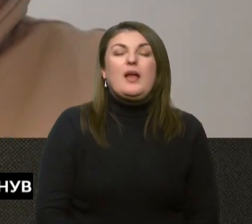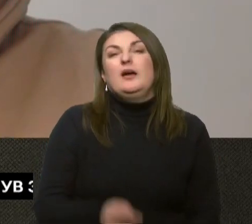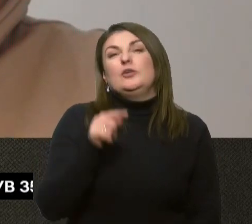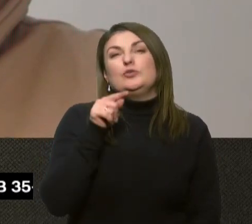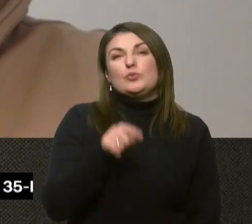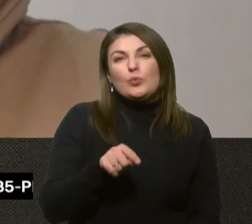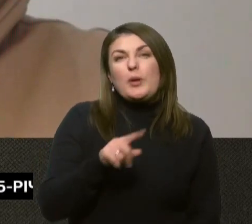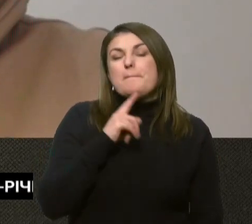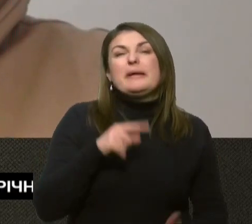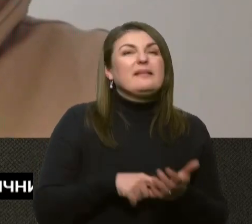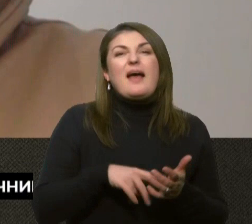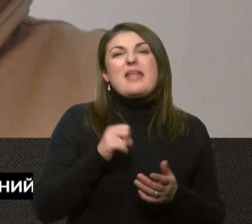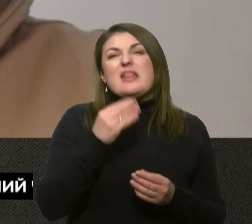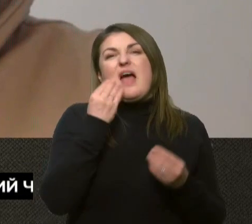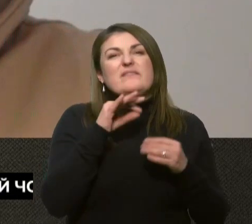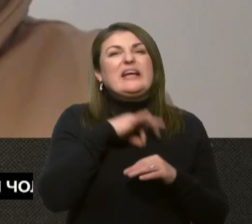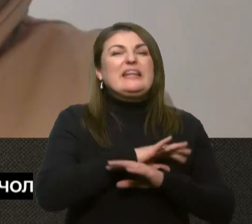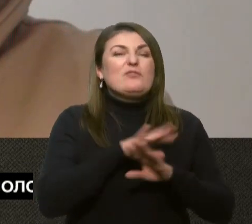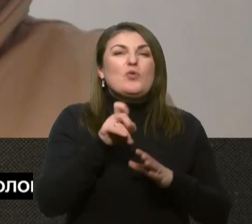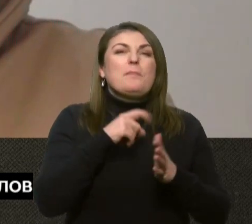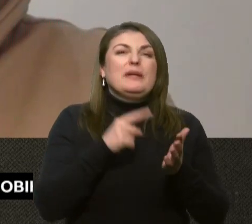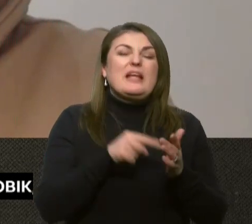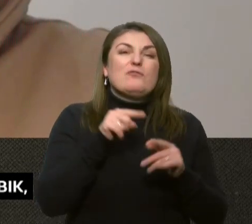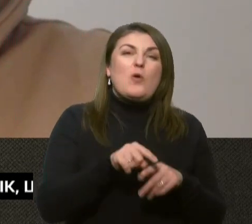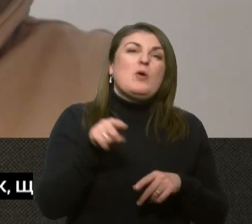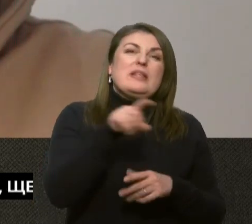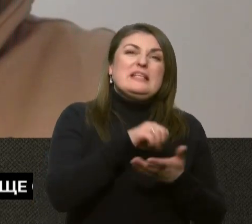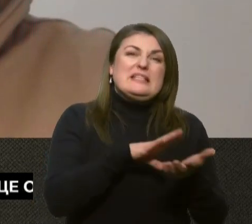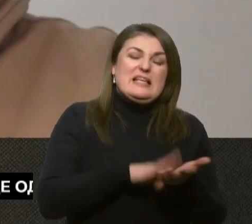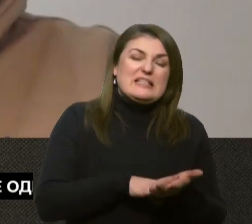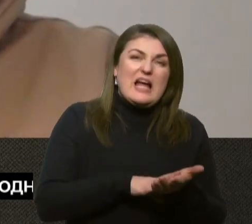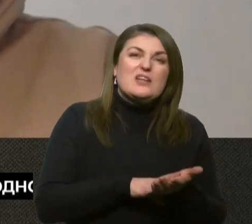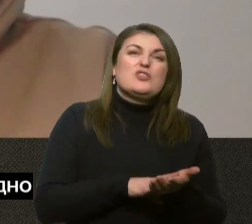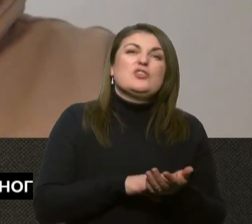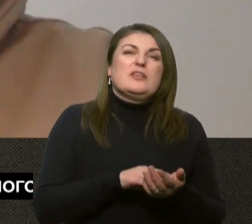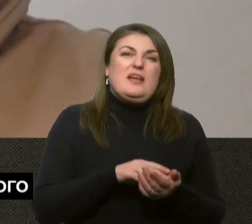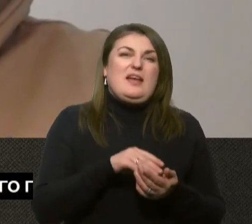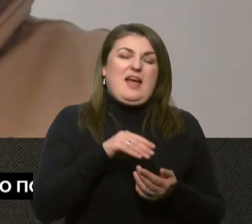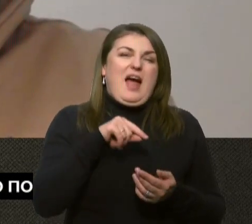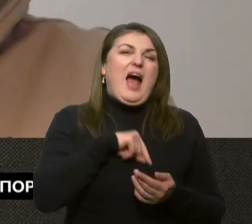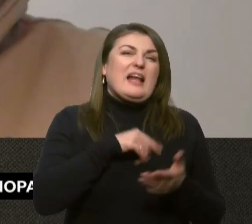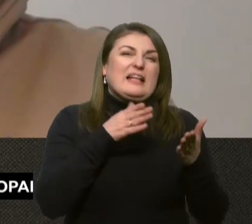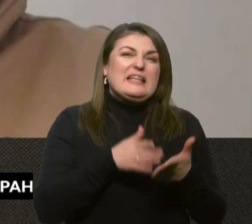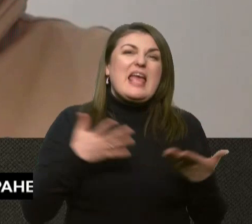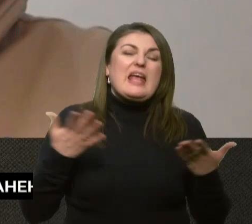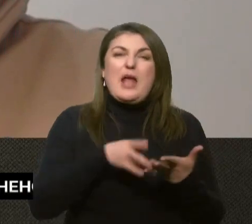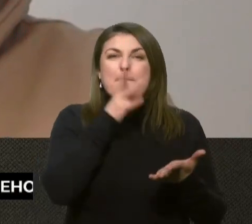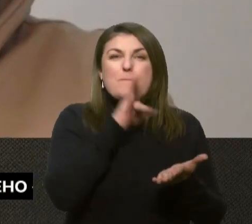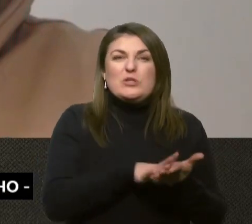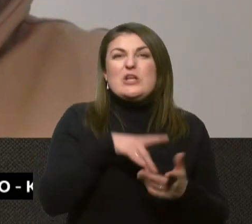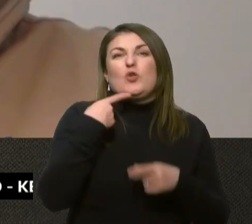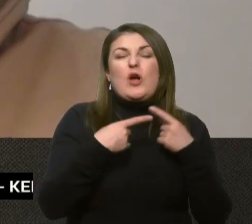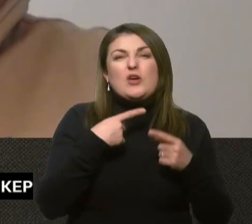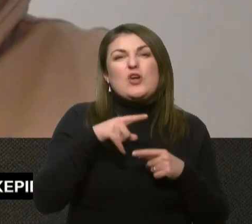Тут питання не в ефективності, тут питання в тому, що ті зазначені тактико-технічні характеристики, які постійно